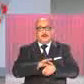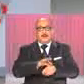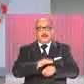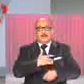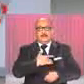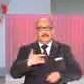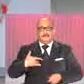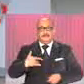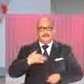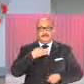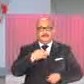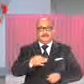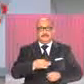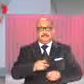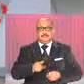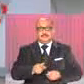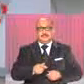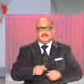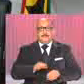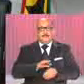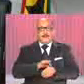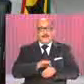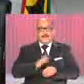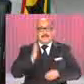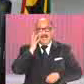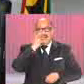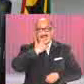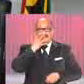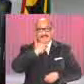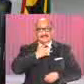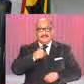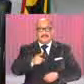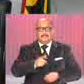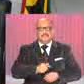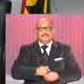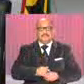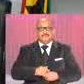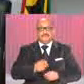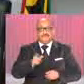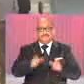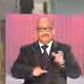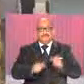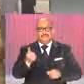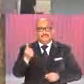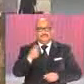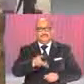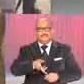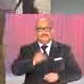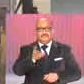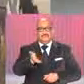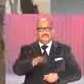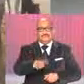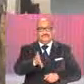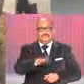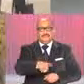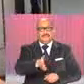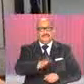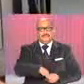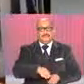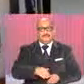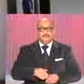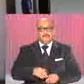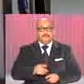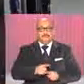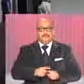منطقة غرب إفريقيا ليست قريبة من التخلص من وباء الإيبولا، داعيا المجتمع الدولي إلى مواصلة جهوده للقضاء على